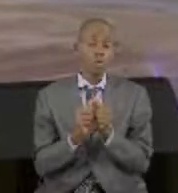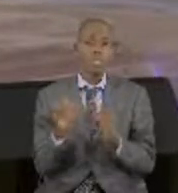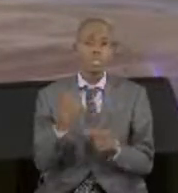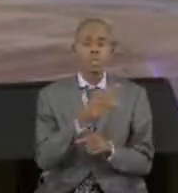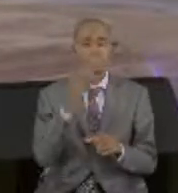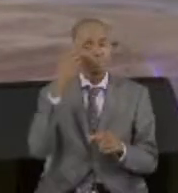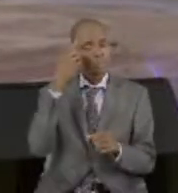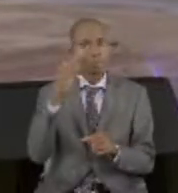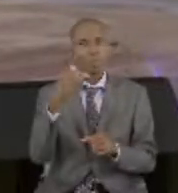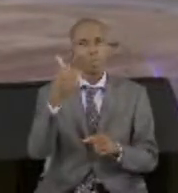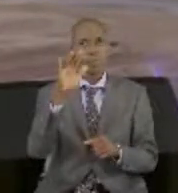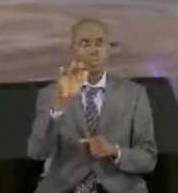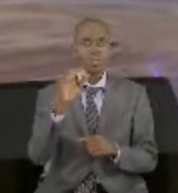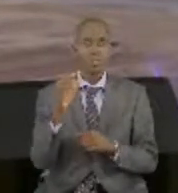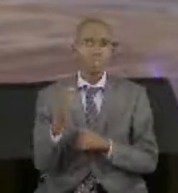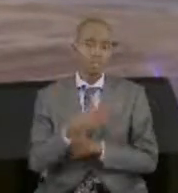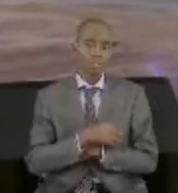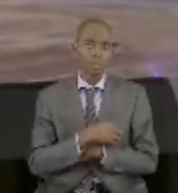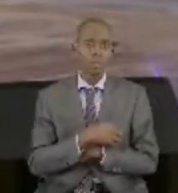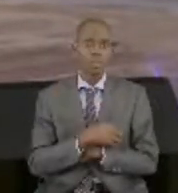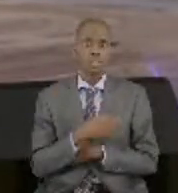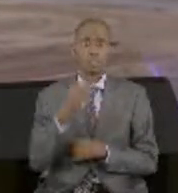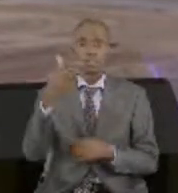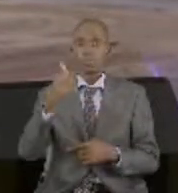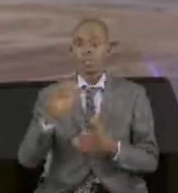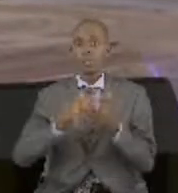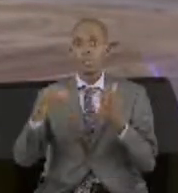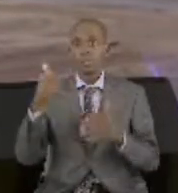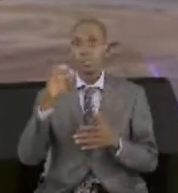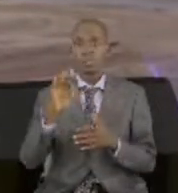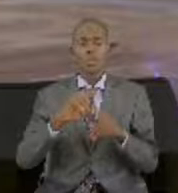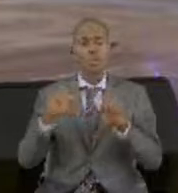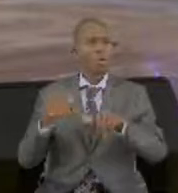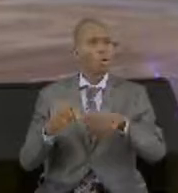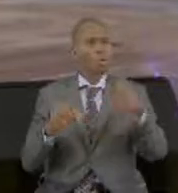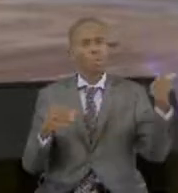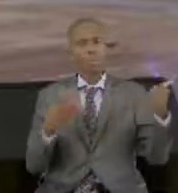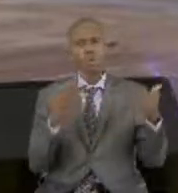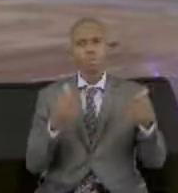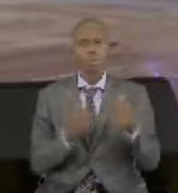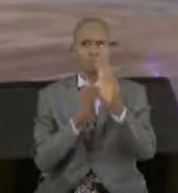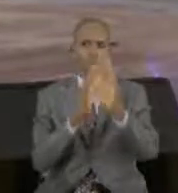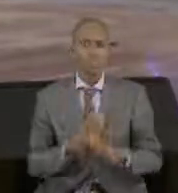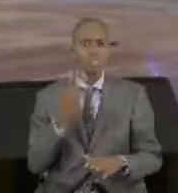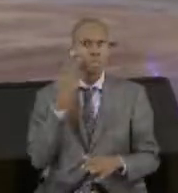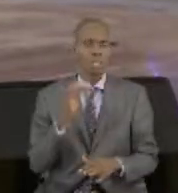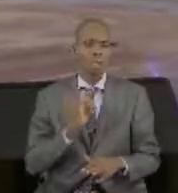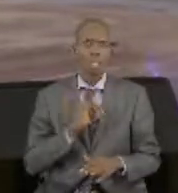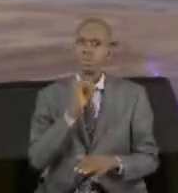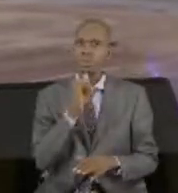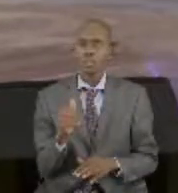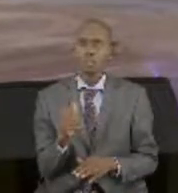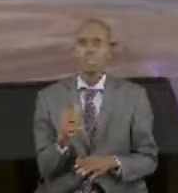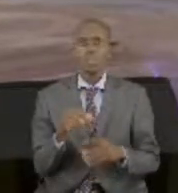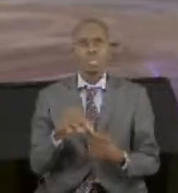19, mais je ne vis aucun autre des apôtres, si ce n'est Jacques, le frère